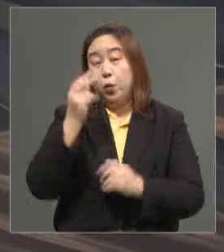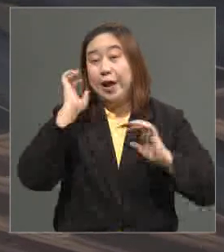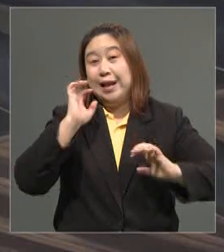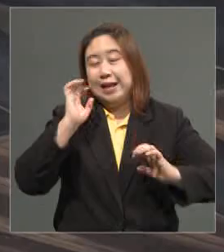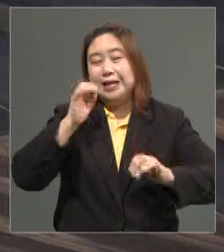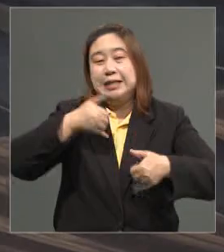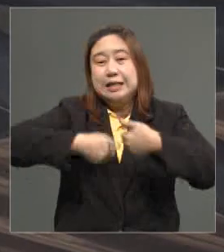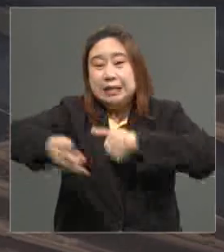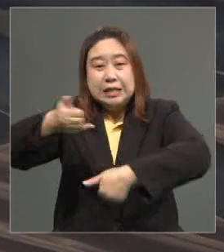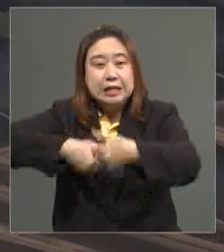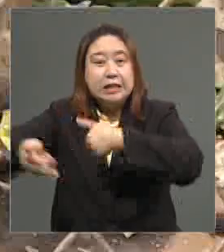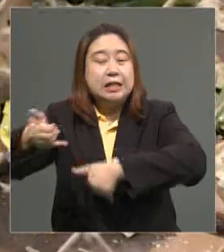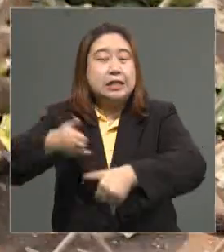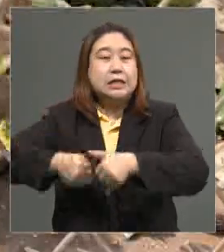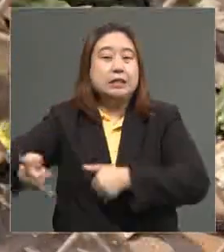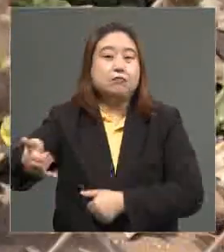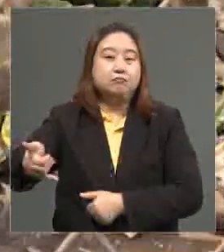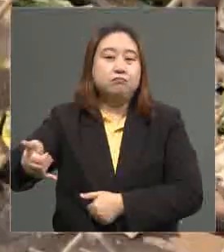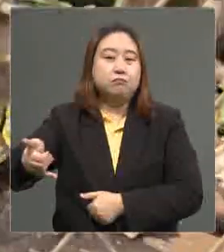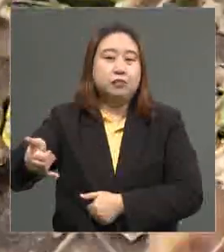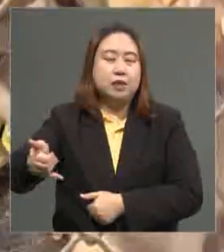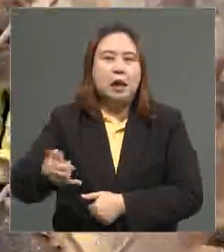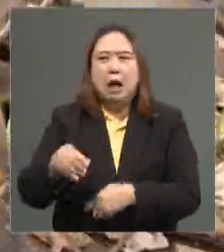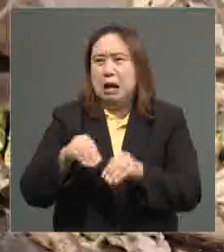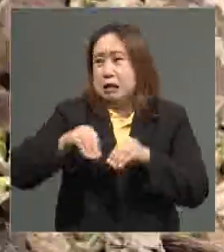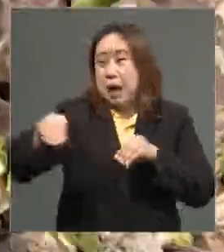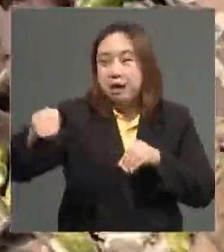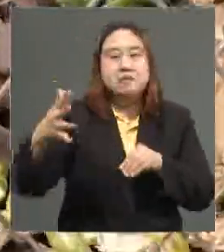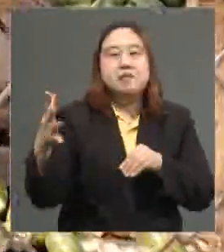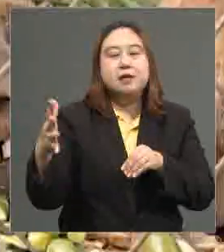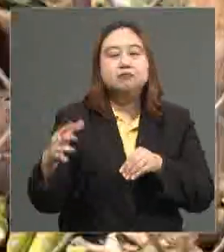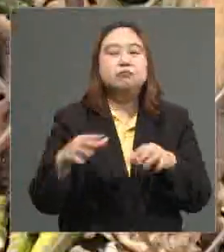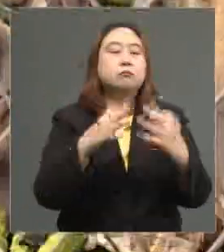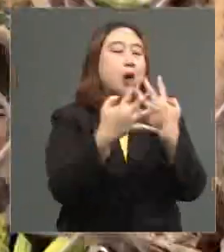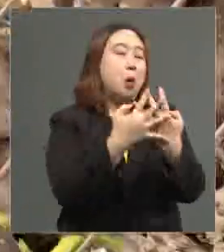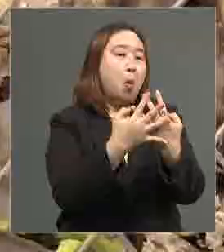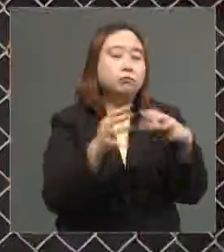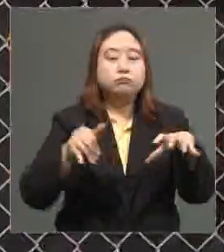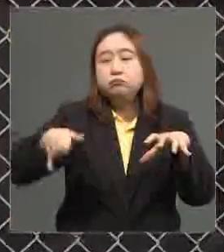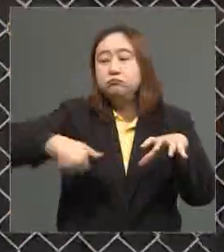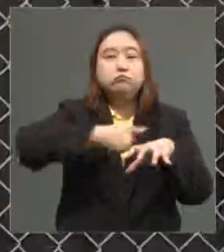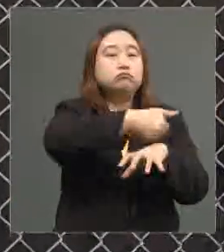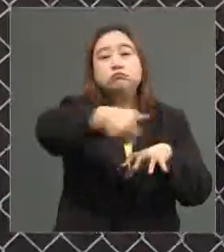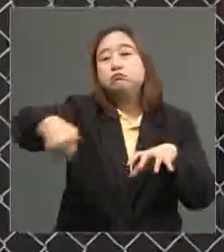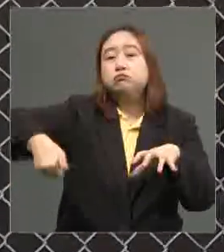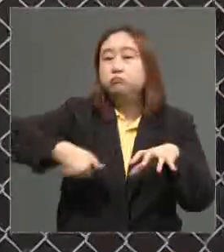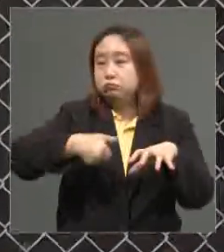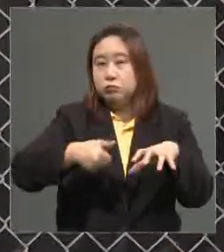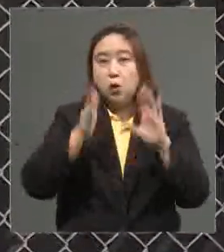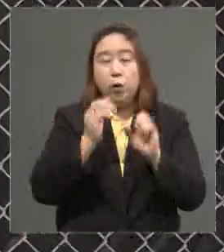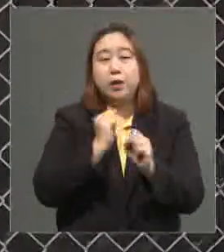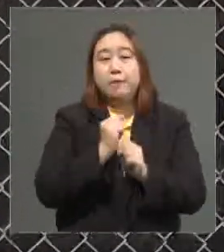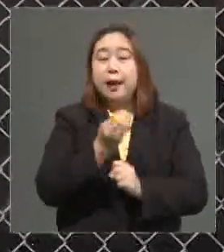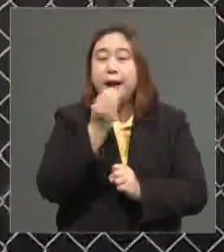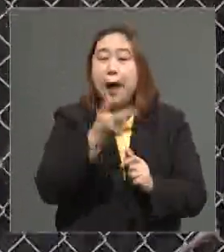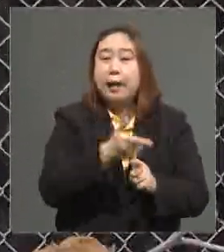ไปจากโรงนะฮะส่วนใหญ่ไม่ได้เดีียวออกไปไหนไกลเลยส่วนใหญ่ก็เดินอยู่รอบๆรงโดยเฉพาะเวลาเจ้าหน้าที่มาให้อาหารก็